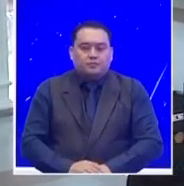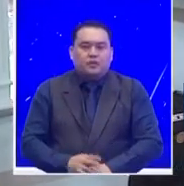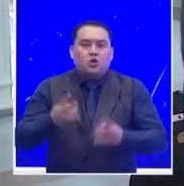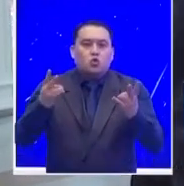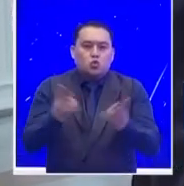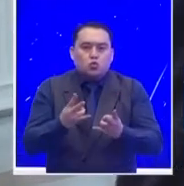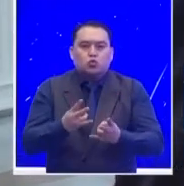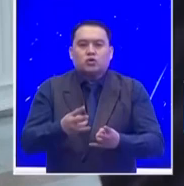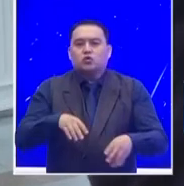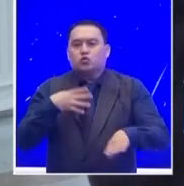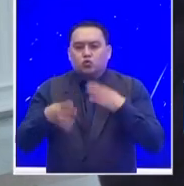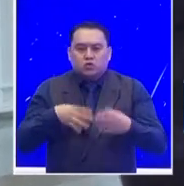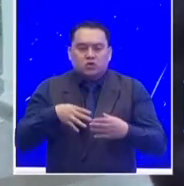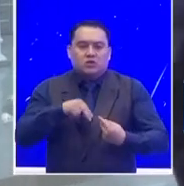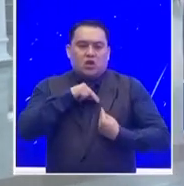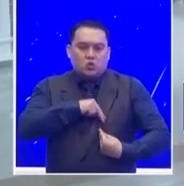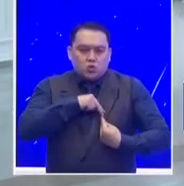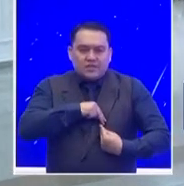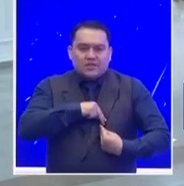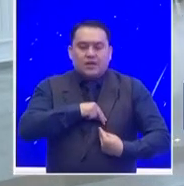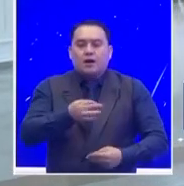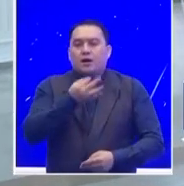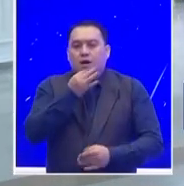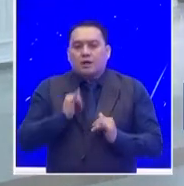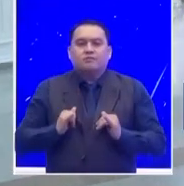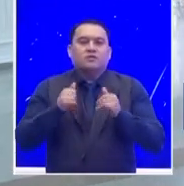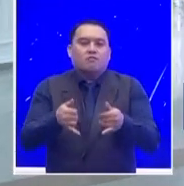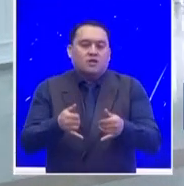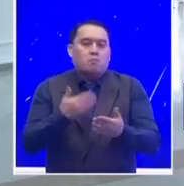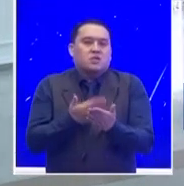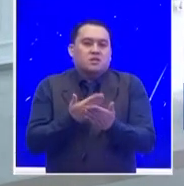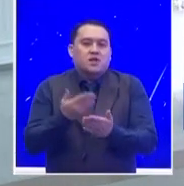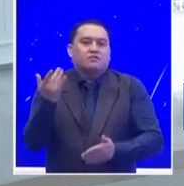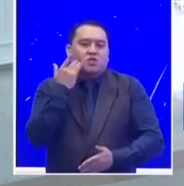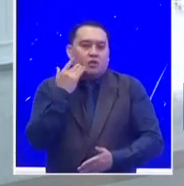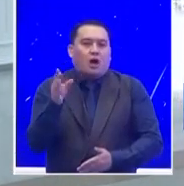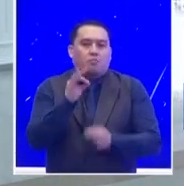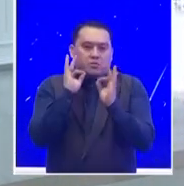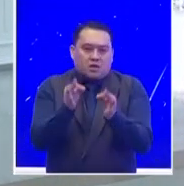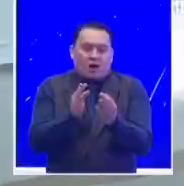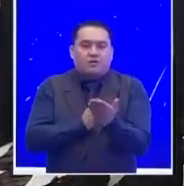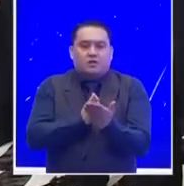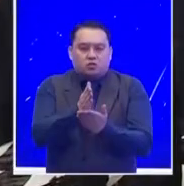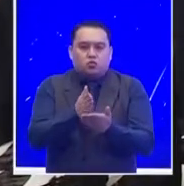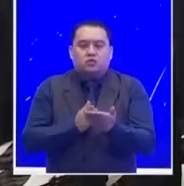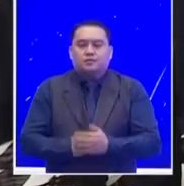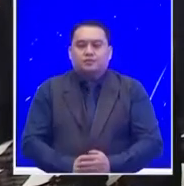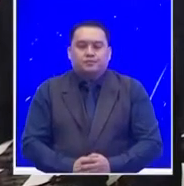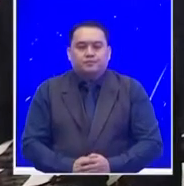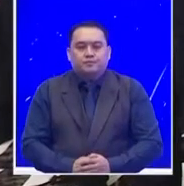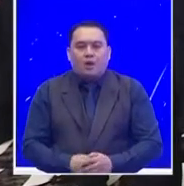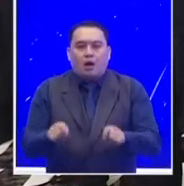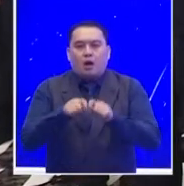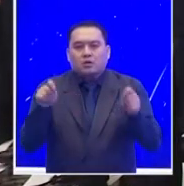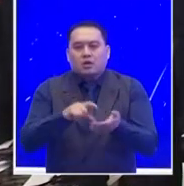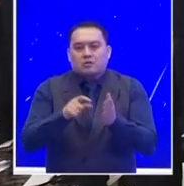рано вставать, понимаете? Вот. И быть примером всегда, правильной дорогой ходить. Открытие кадетских